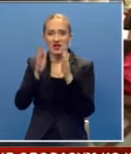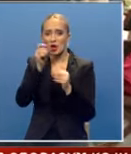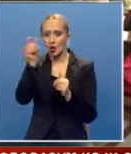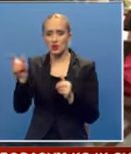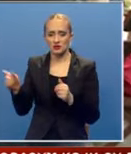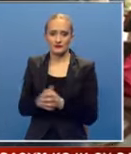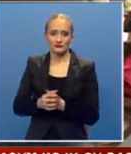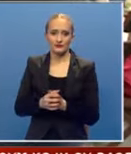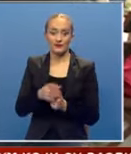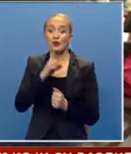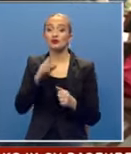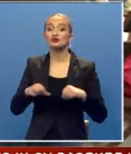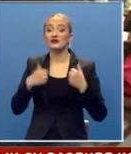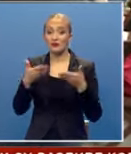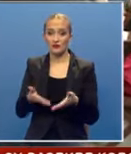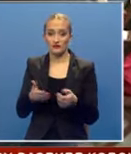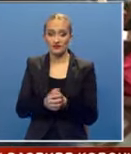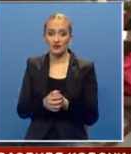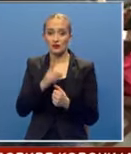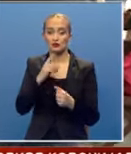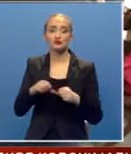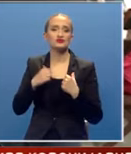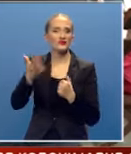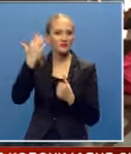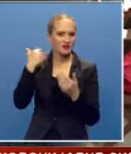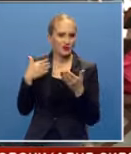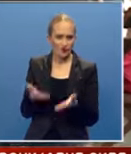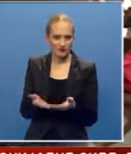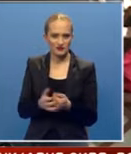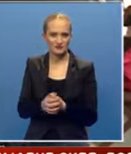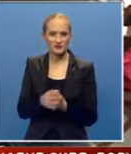ljude koji žive ovdje, koji su živjeli ovdje, koji